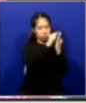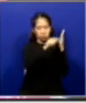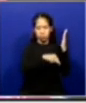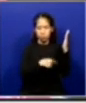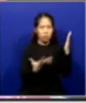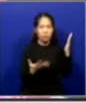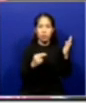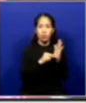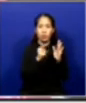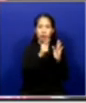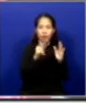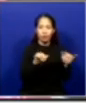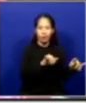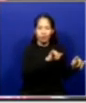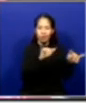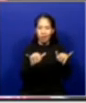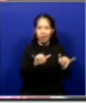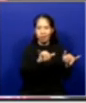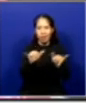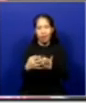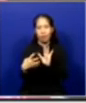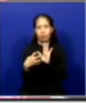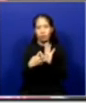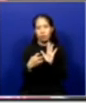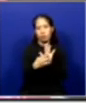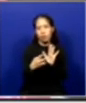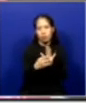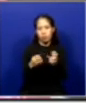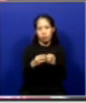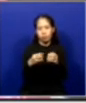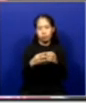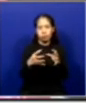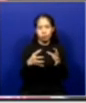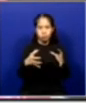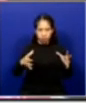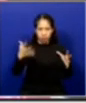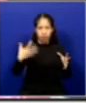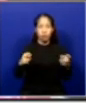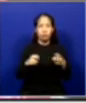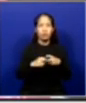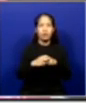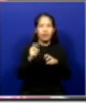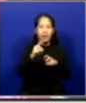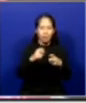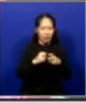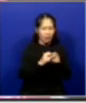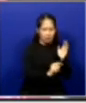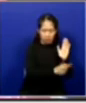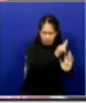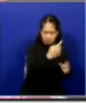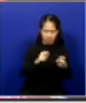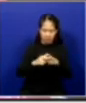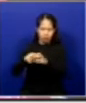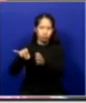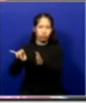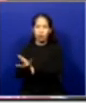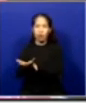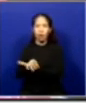เข้ามาทำงานในกรุงเทพและปริมณฑลมีปัญหาทั้งต้นทางและปลายทางค่ะดิ